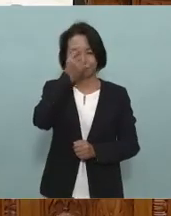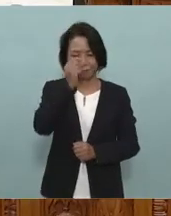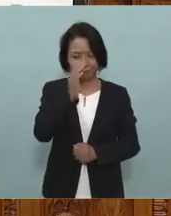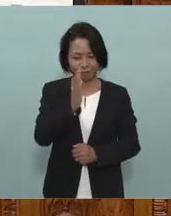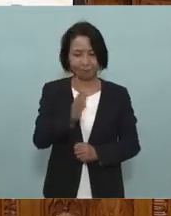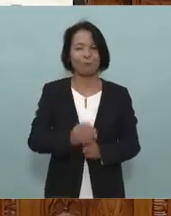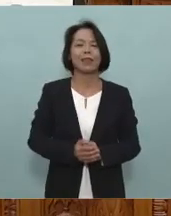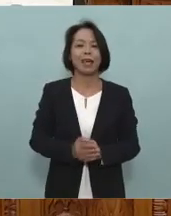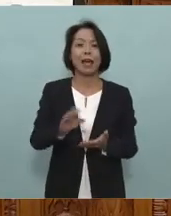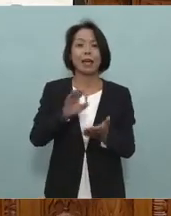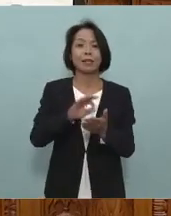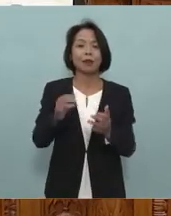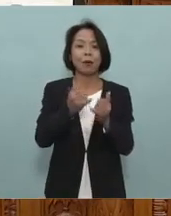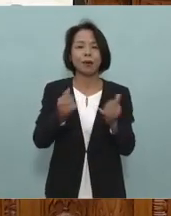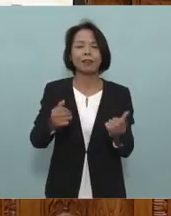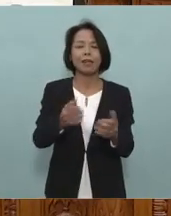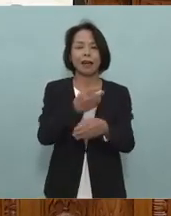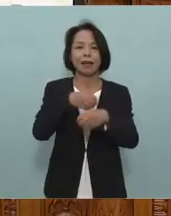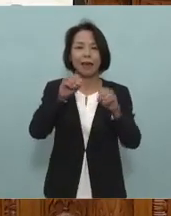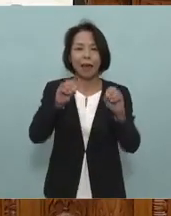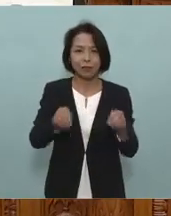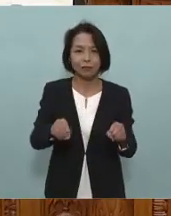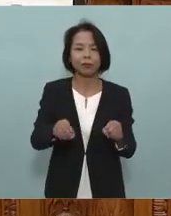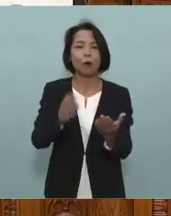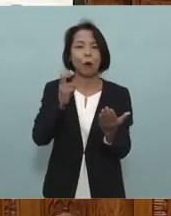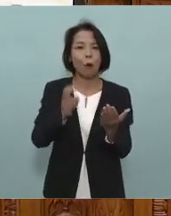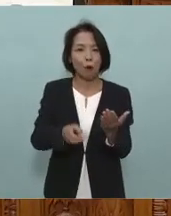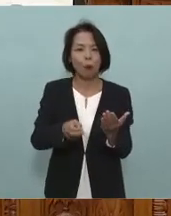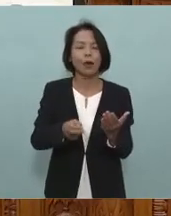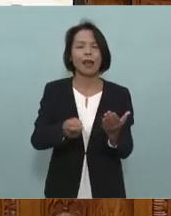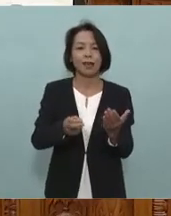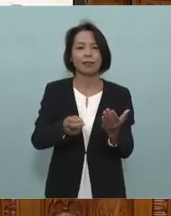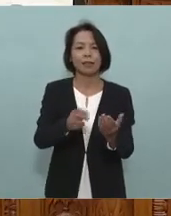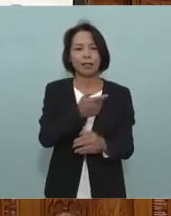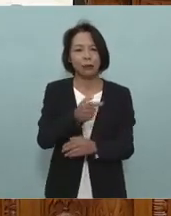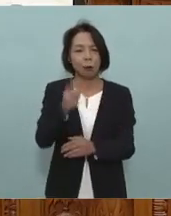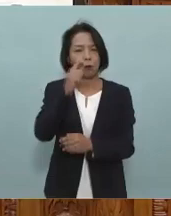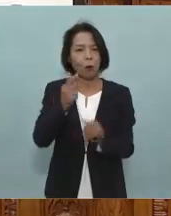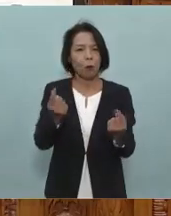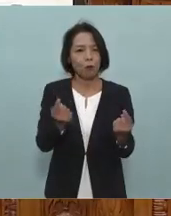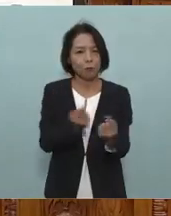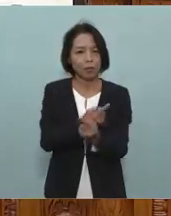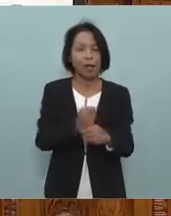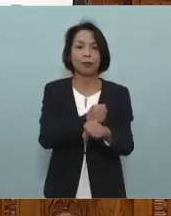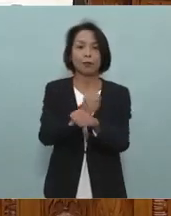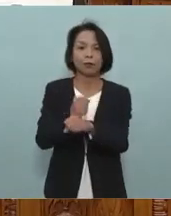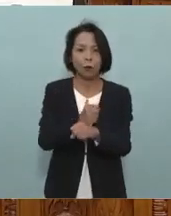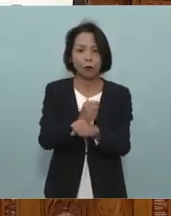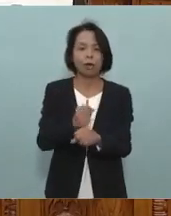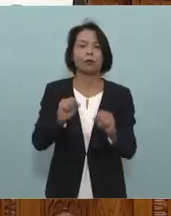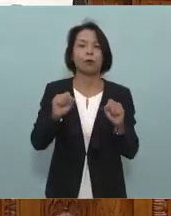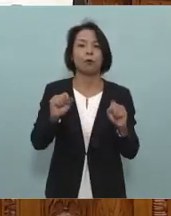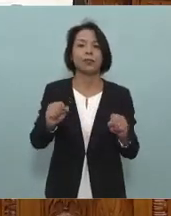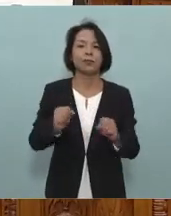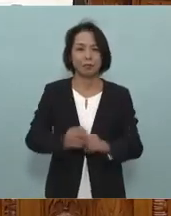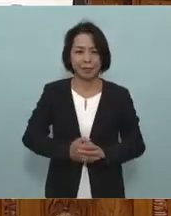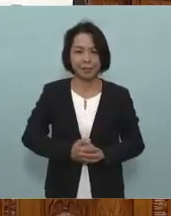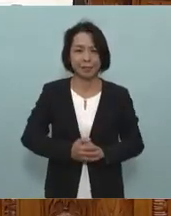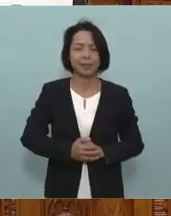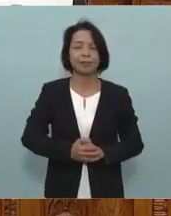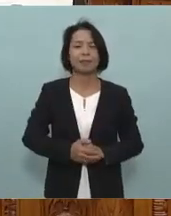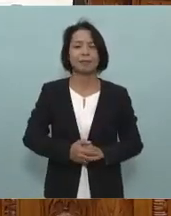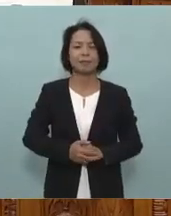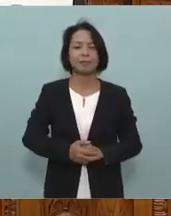た消費者契約に関する法令等について見直しの検討をいたします